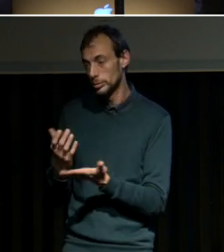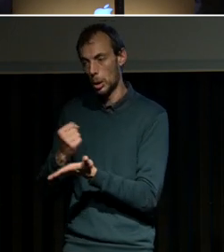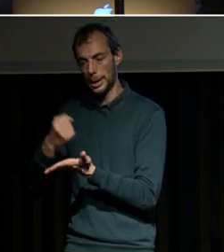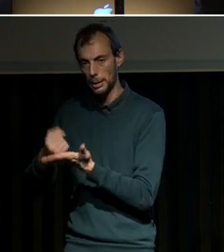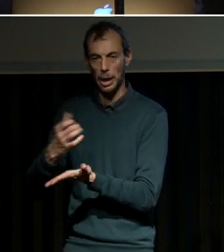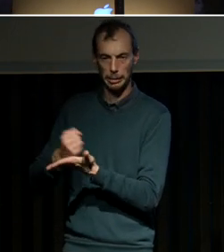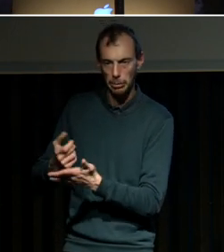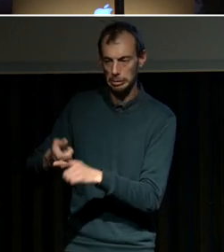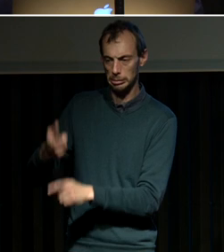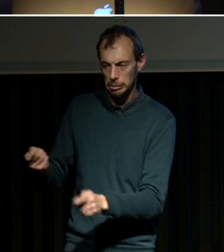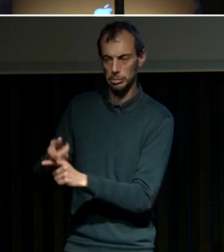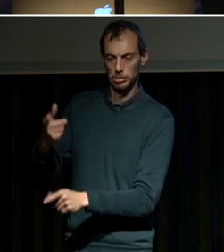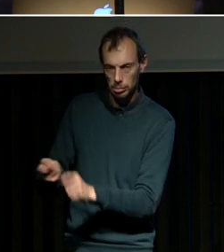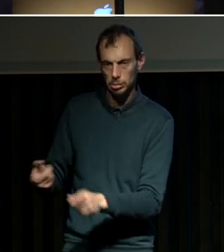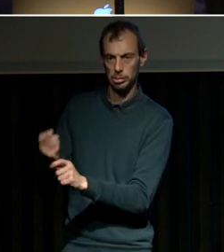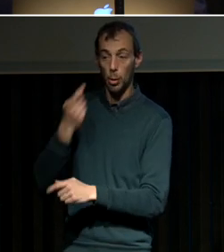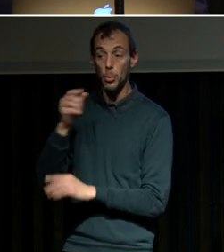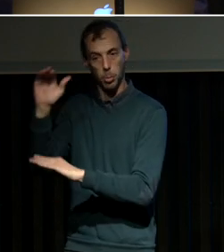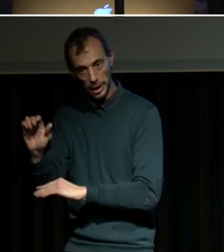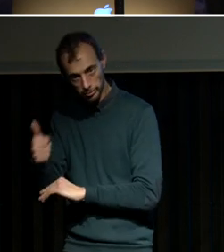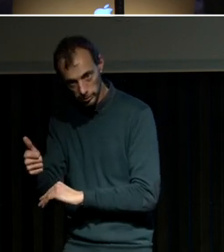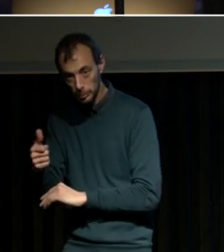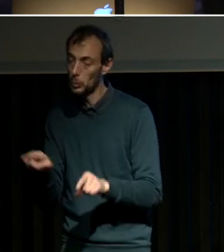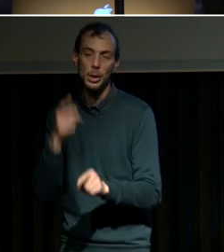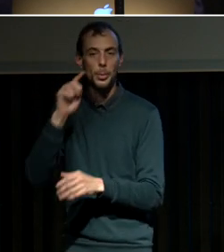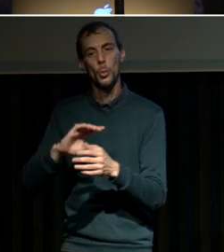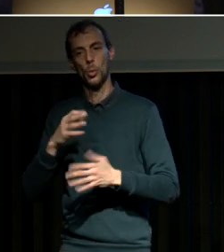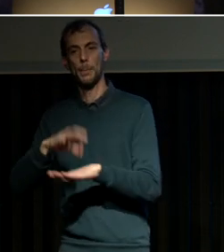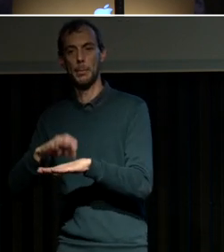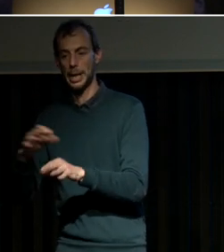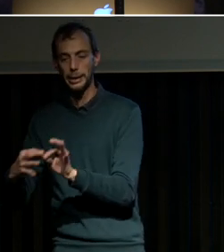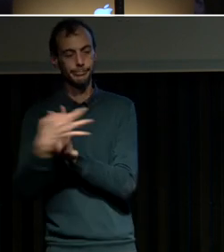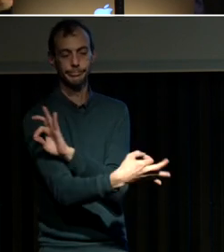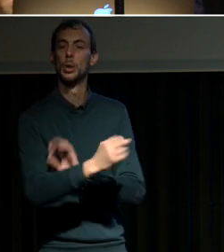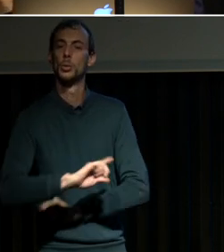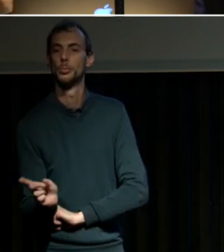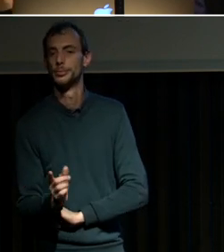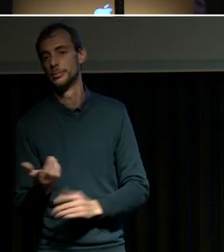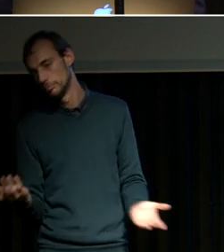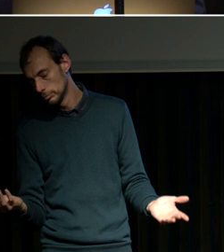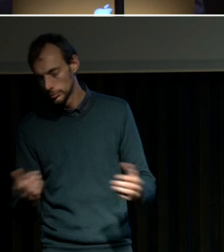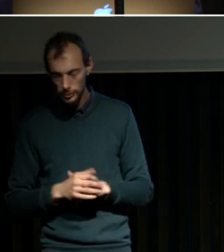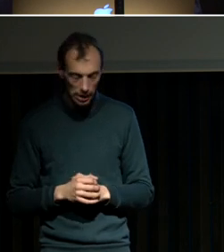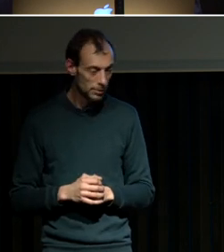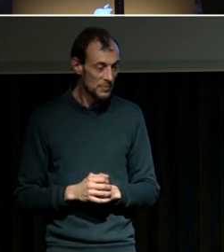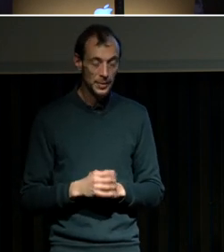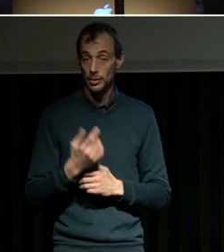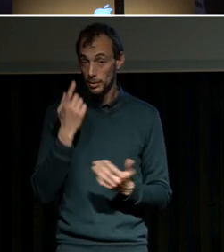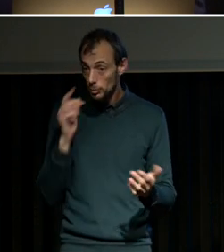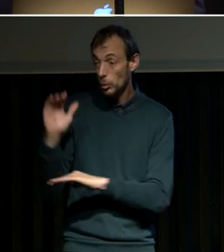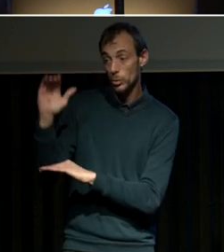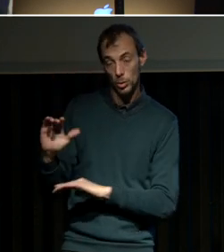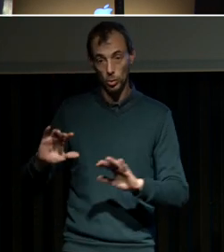pas transmettre de maladie à la personne à qui ils vont donner. C'est toujours le même principe. Pour le protéger, cette personne doit passer devant le tribunal, ce